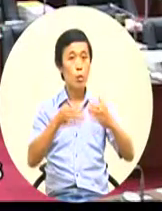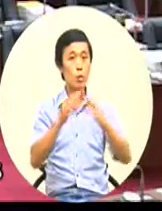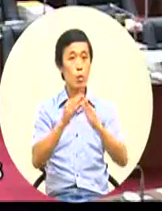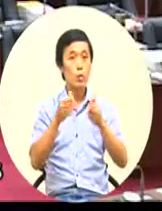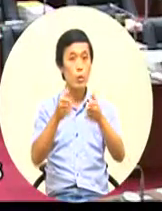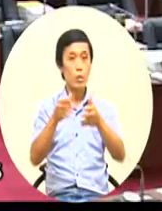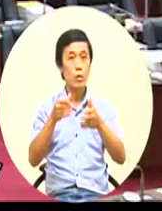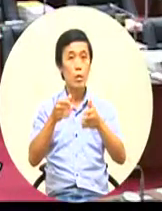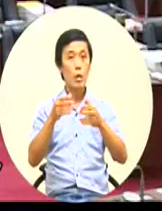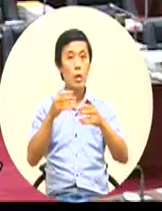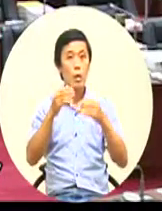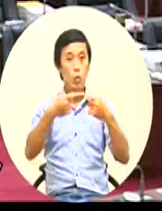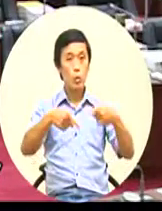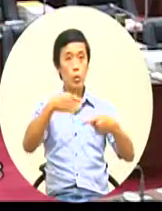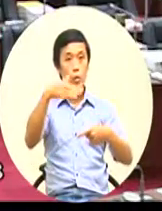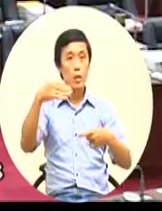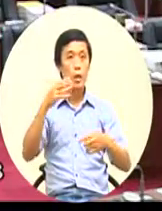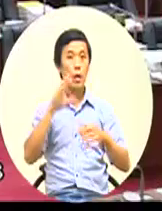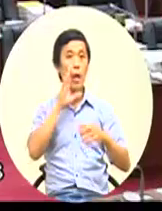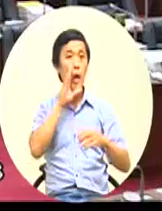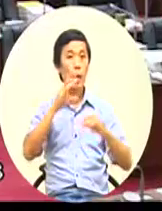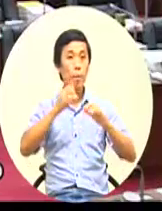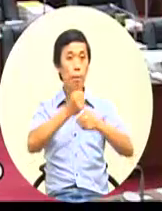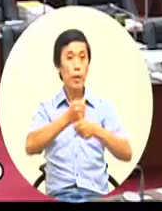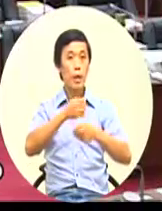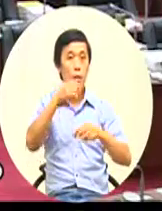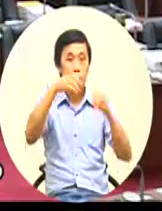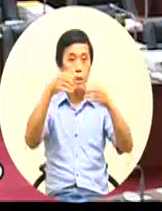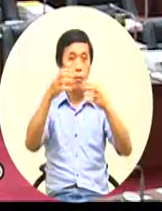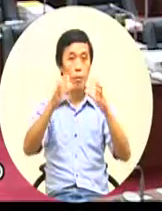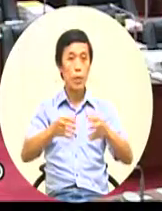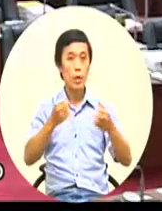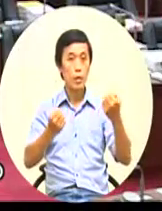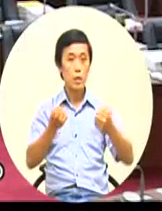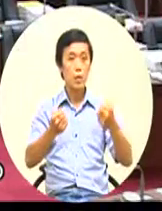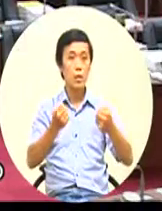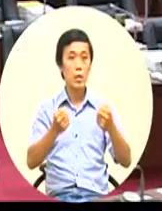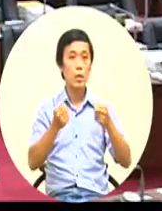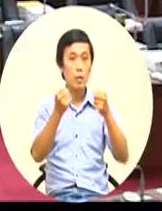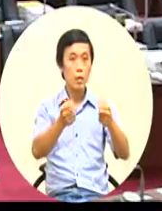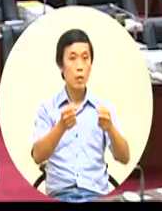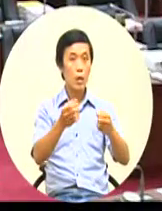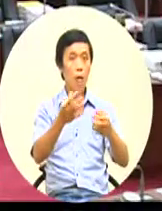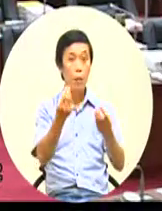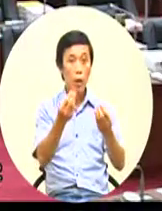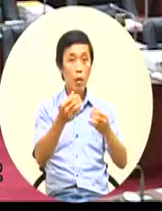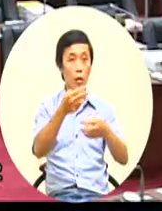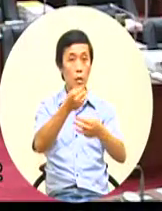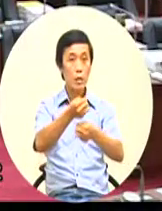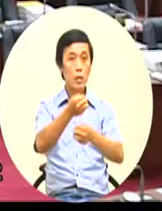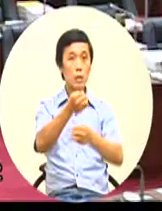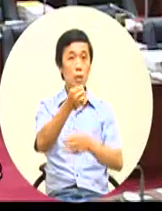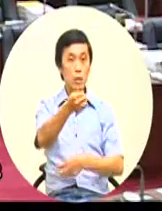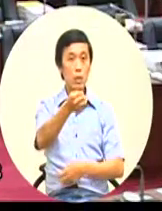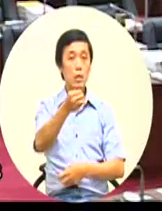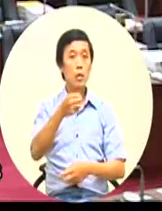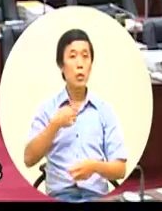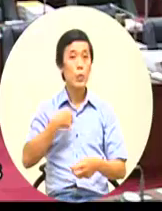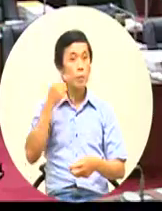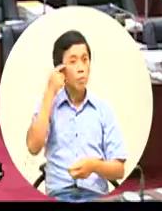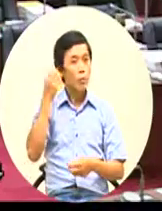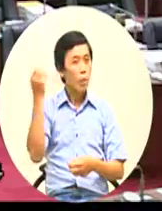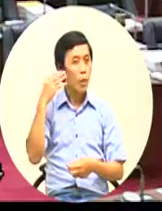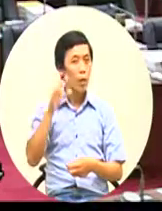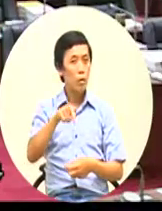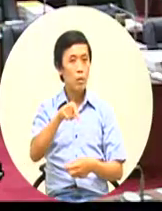星办这个无车日。当时李乔如跟简焕忠第一手 听到伫台天宫要办这个